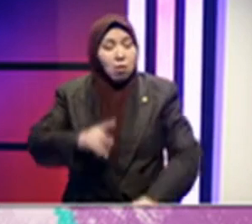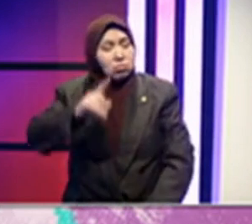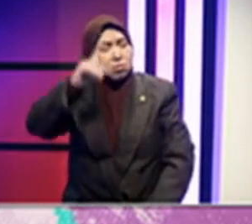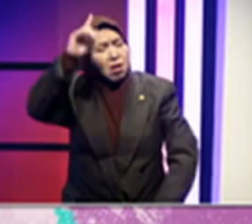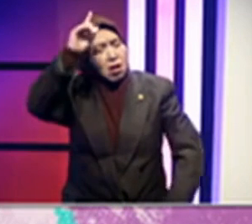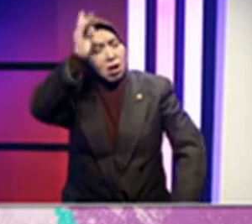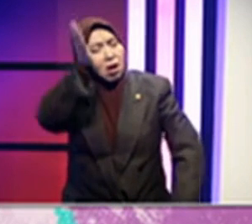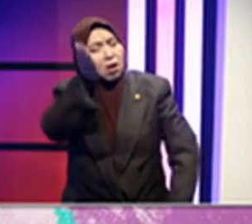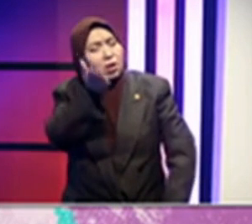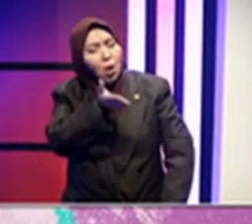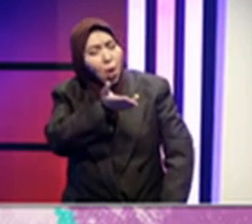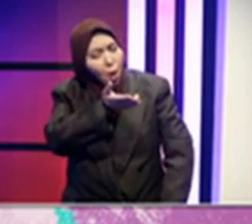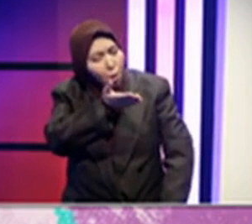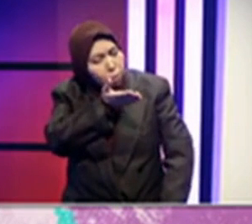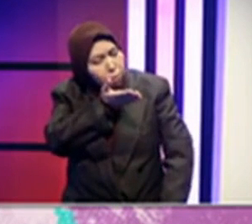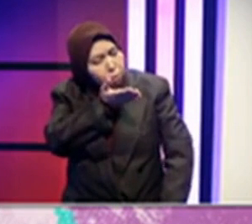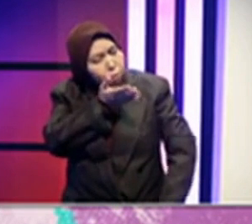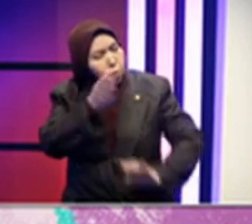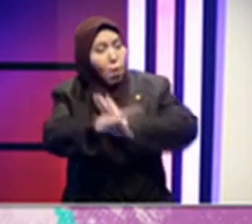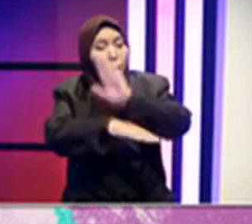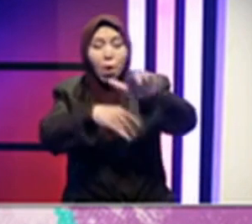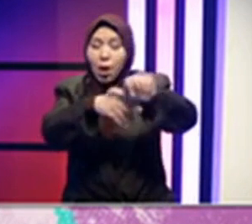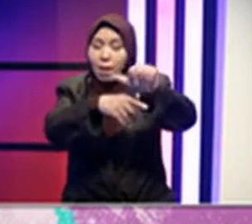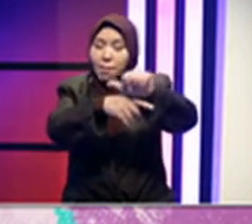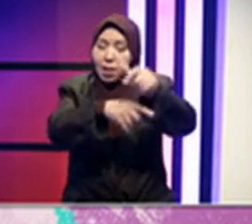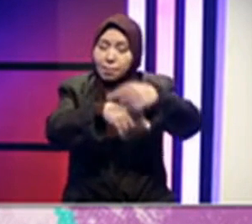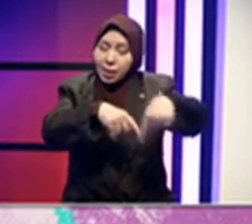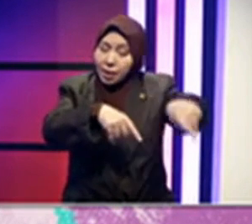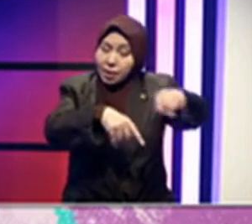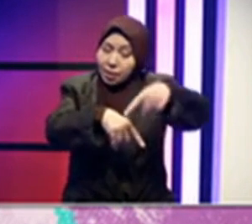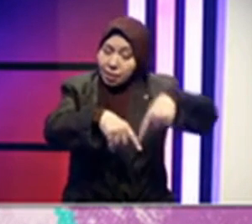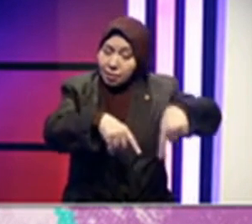أضل أعمالهم